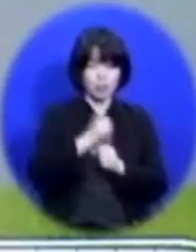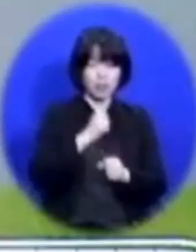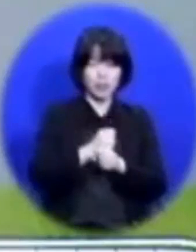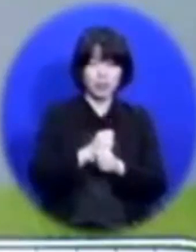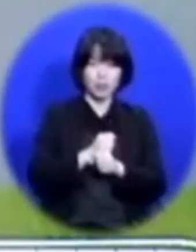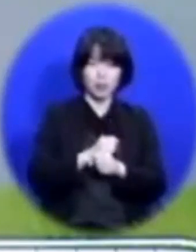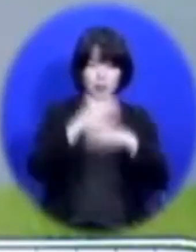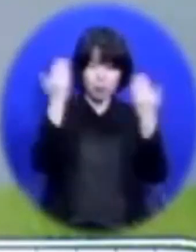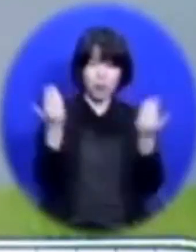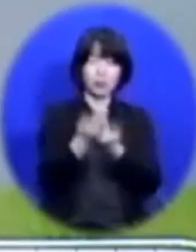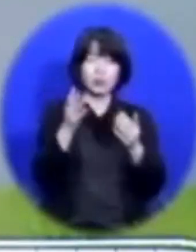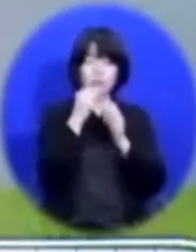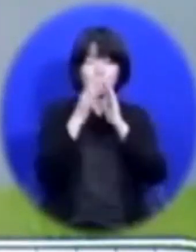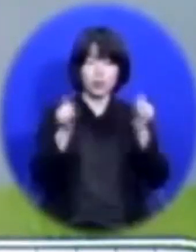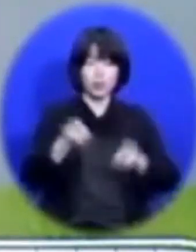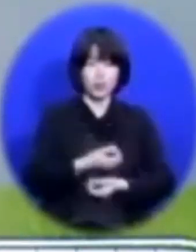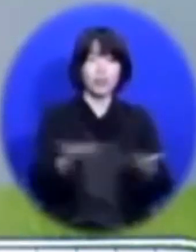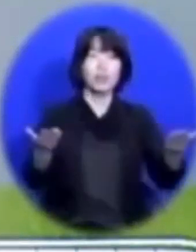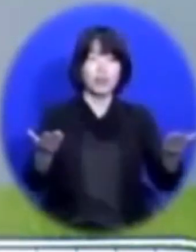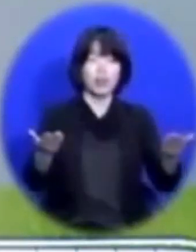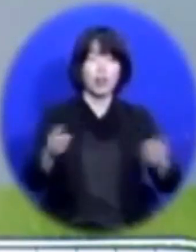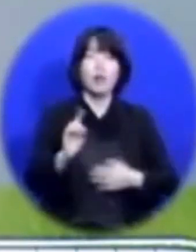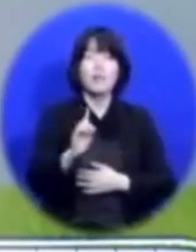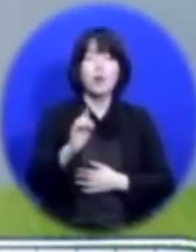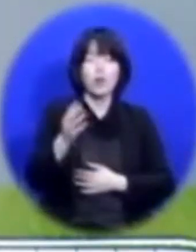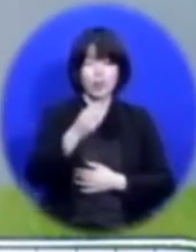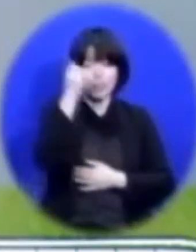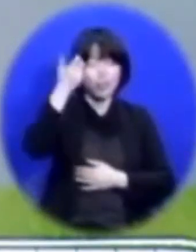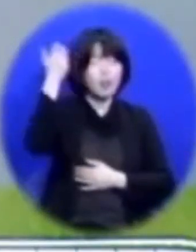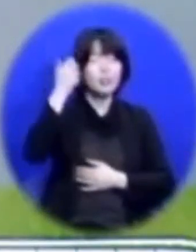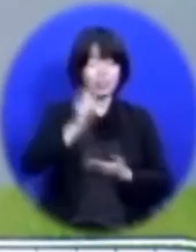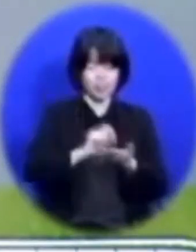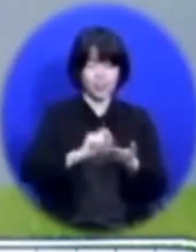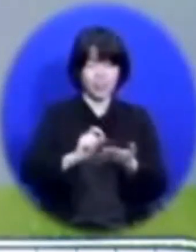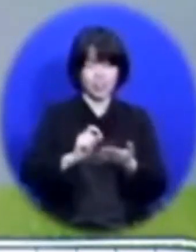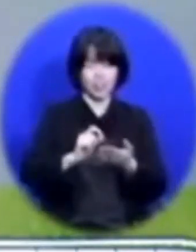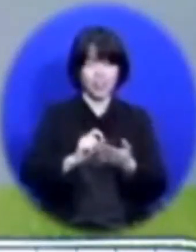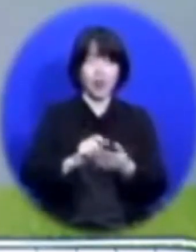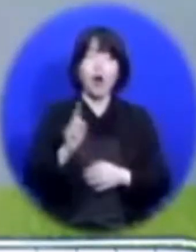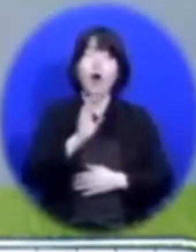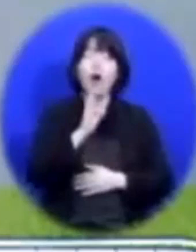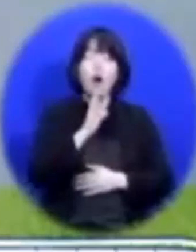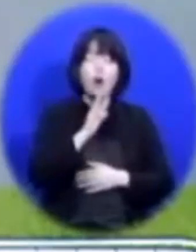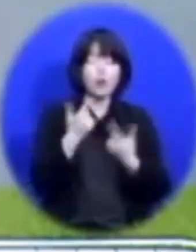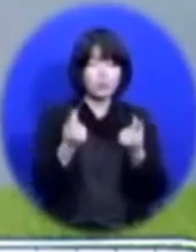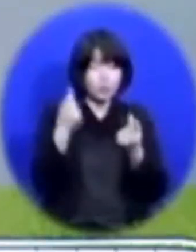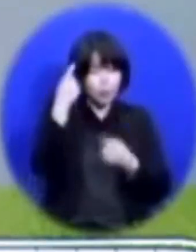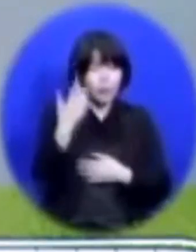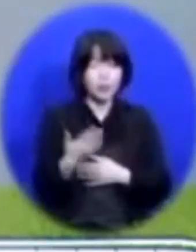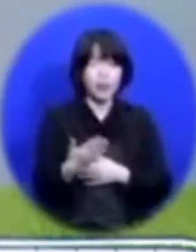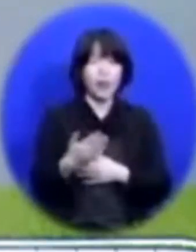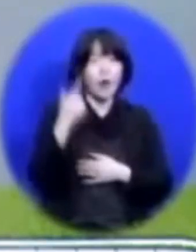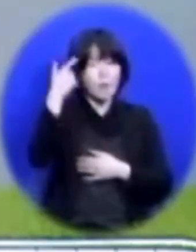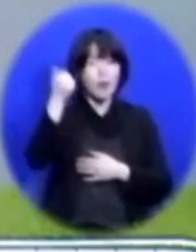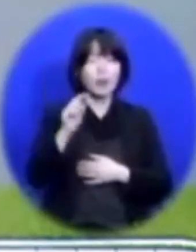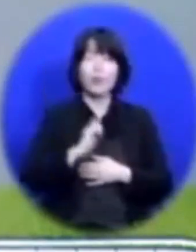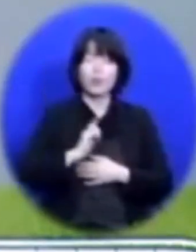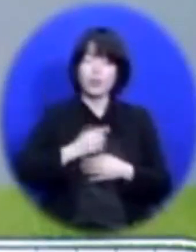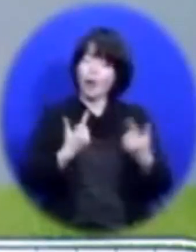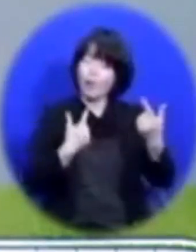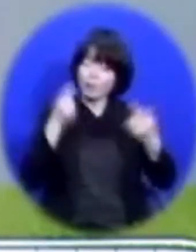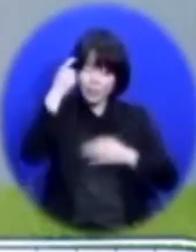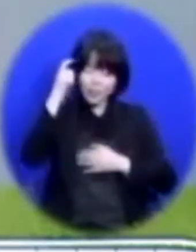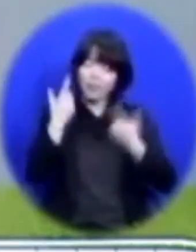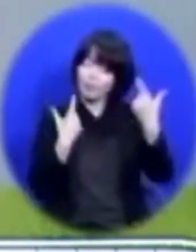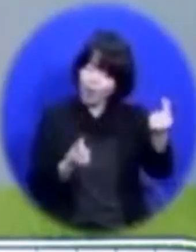보니 ,그것들은영적인일기장이었다 .목사님,잘지내시나요?어떻게 당신의생각이내생각과